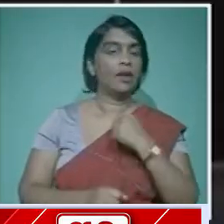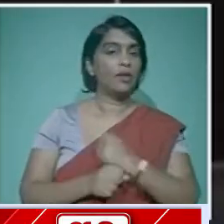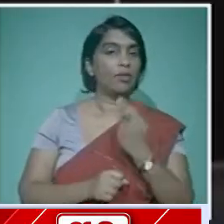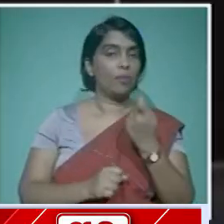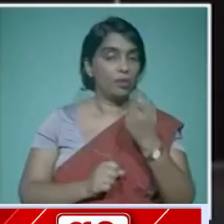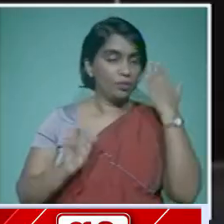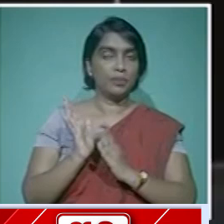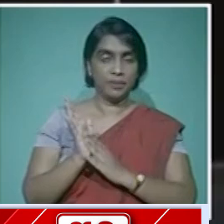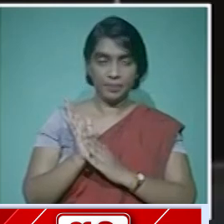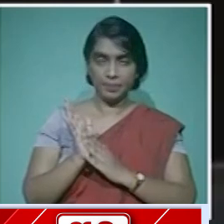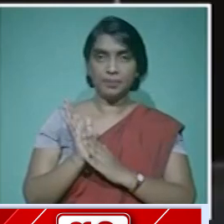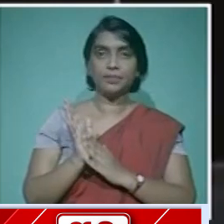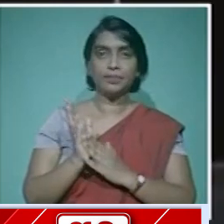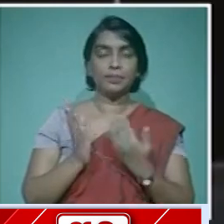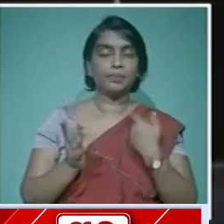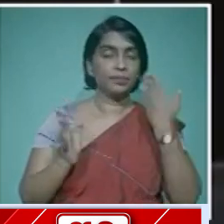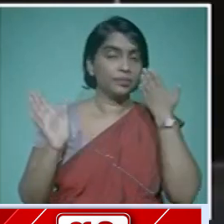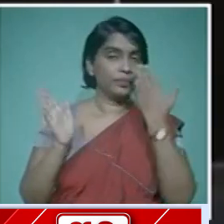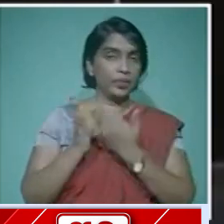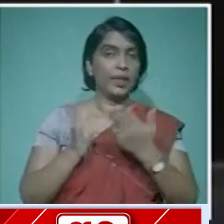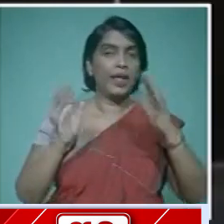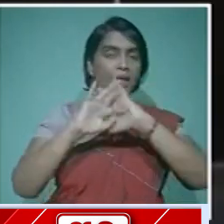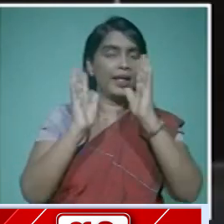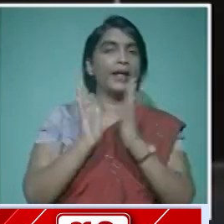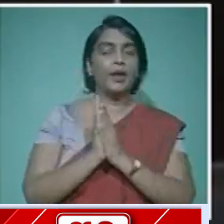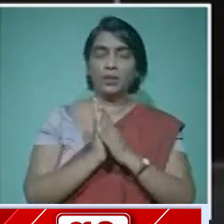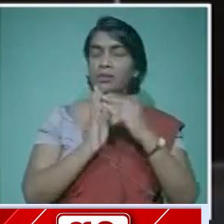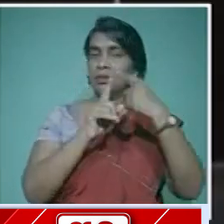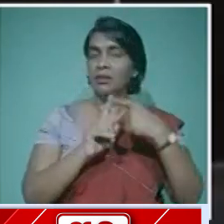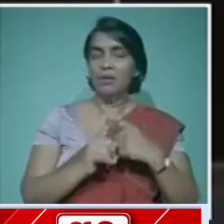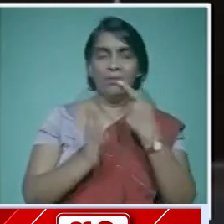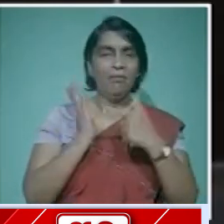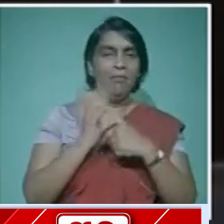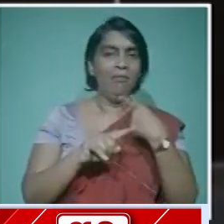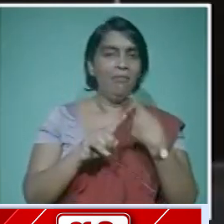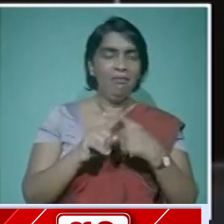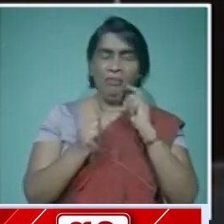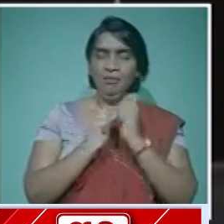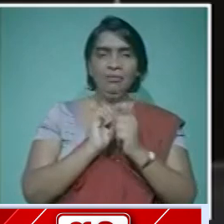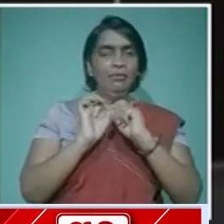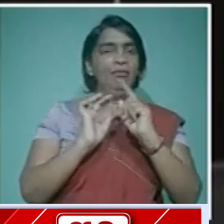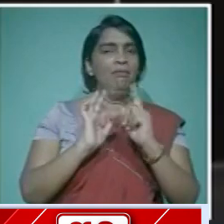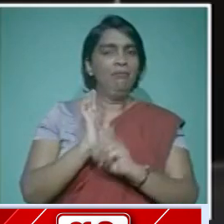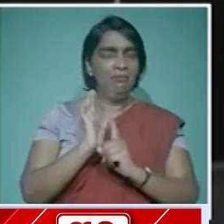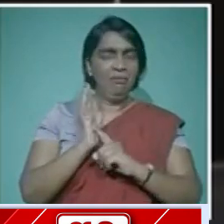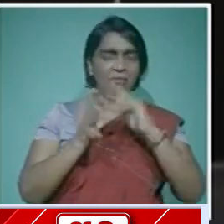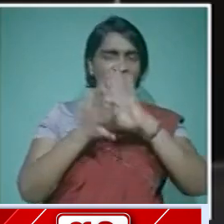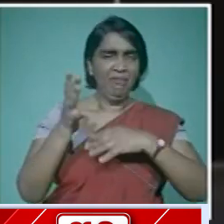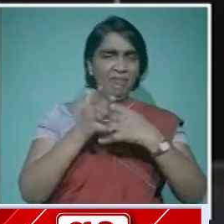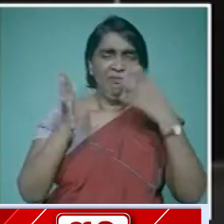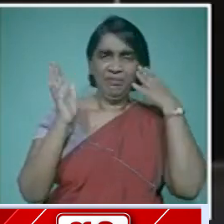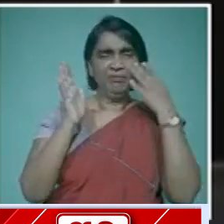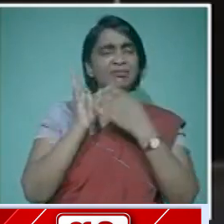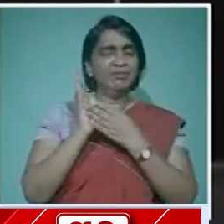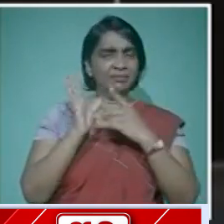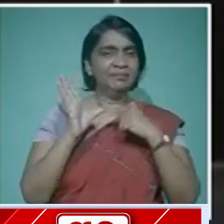පිළිබඳ කාර්ක සභාවේ වෙත යොමු කරන ලද එකතු කළ අගය මත බදු සංශෝධන 50 කැටුම්පත විසර්ජන සංශෝධන